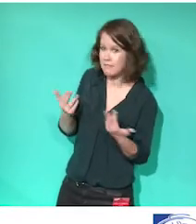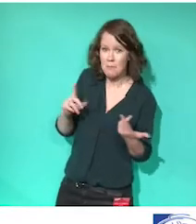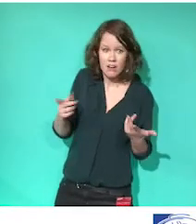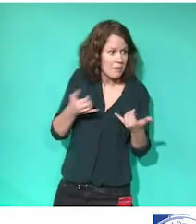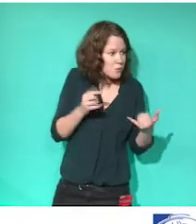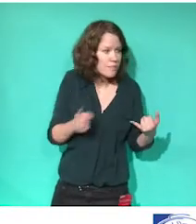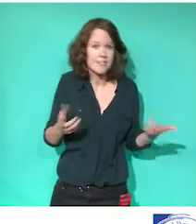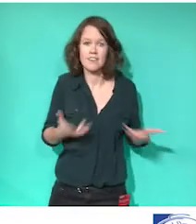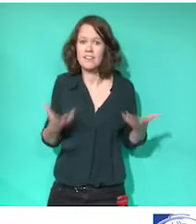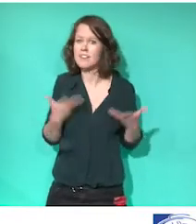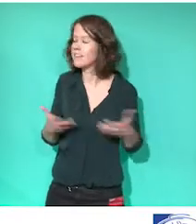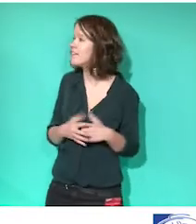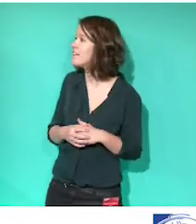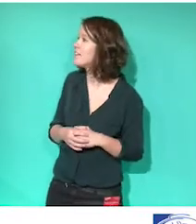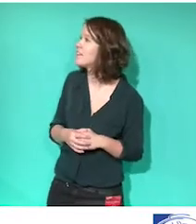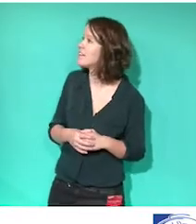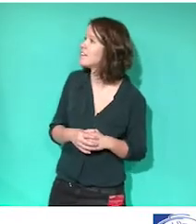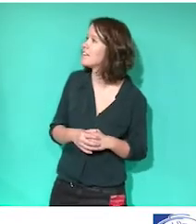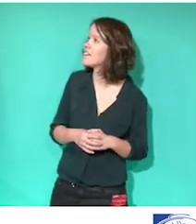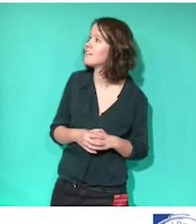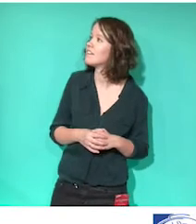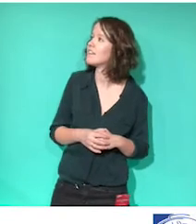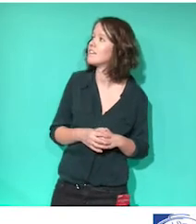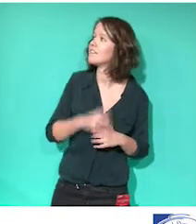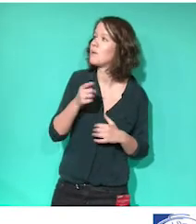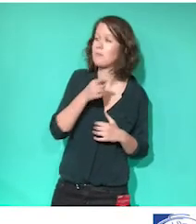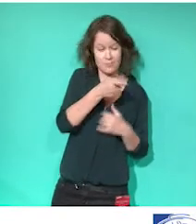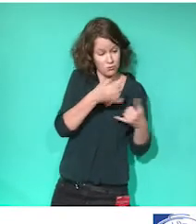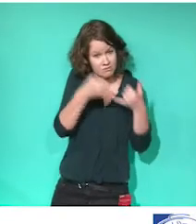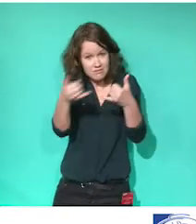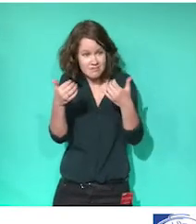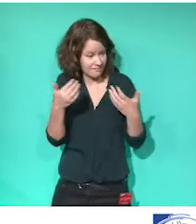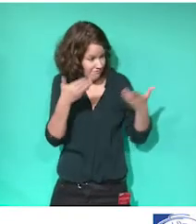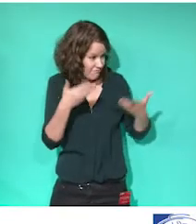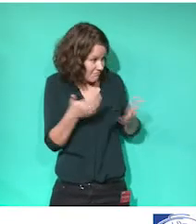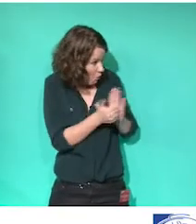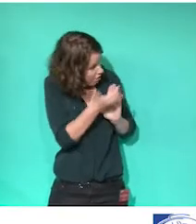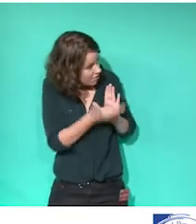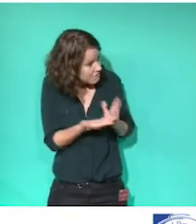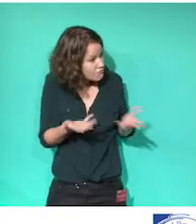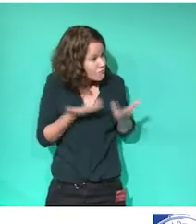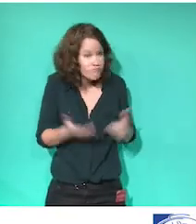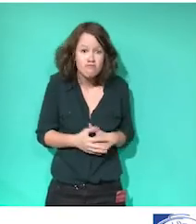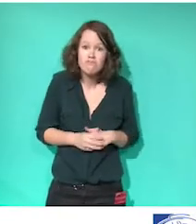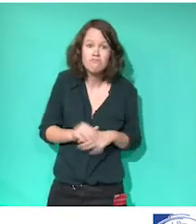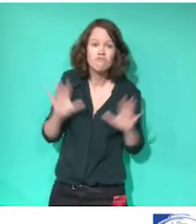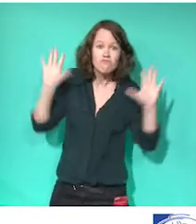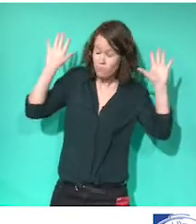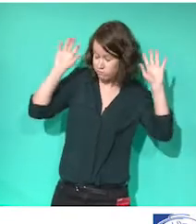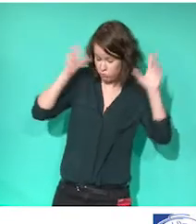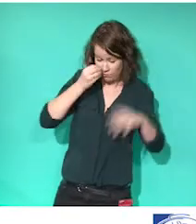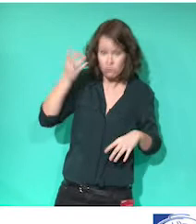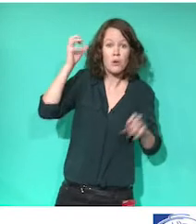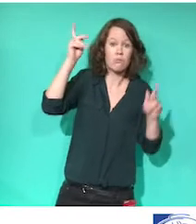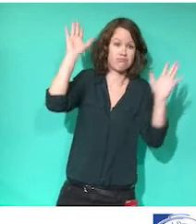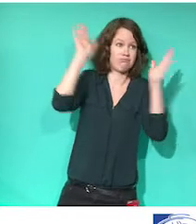tout. Ah, voilà. Normalement, c'est vous qui remettez le trophée. Enfin, je dis ça, je dis rien, mais... Mettez, voilà. Après tout, on s'en fiche.